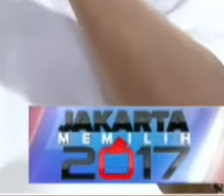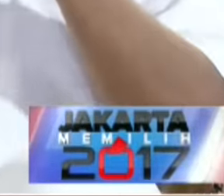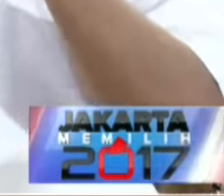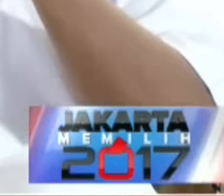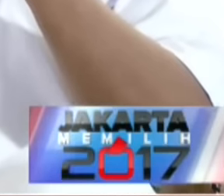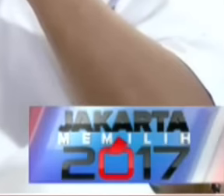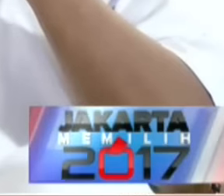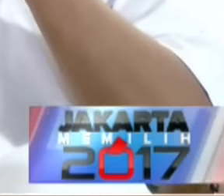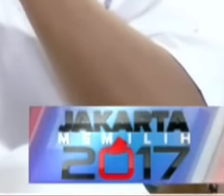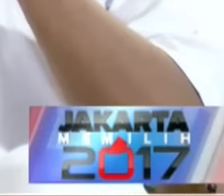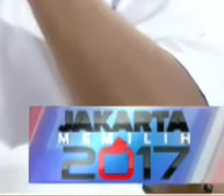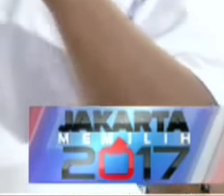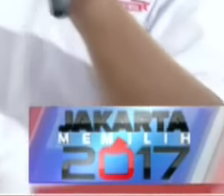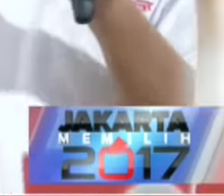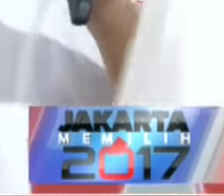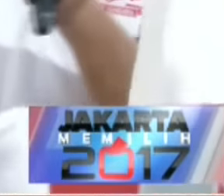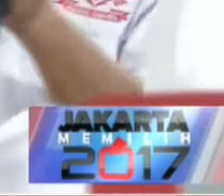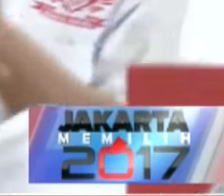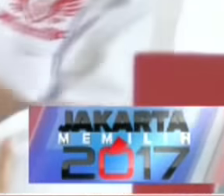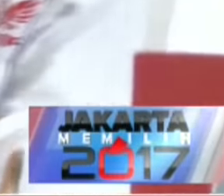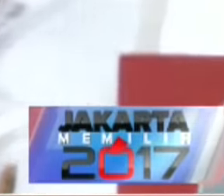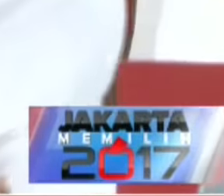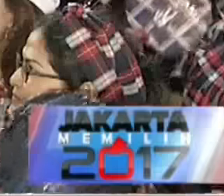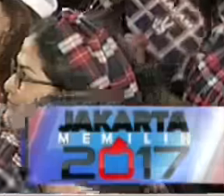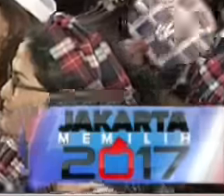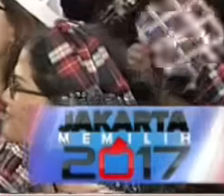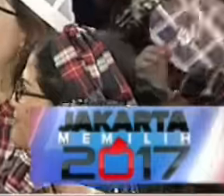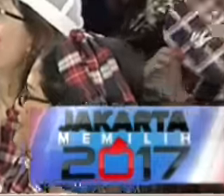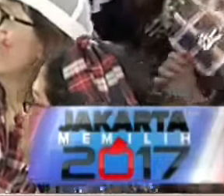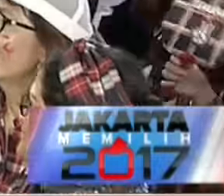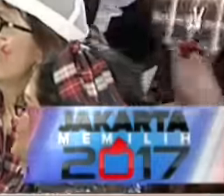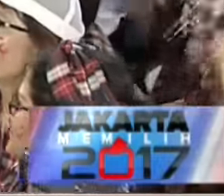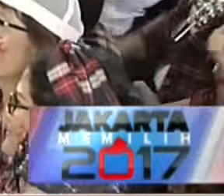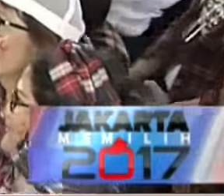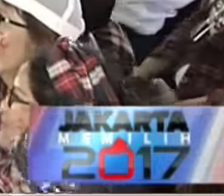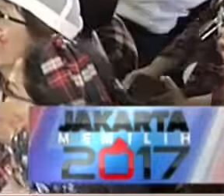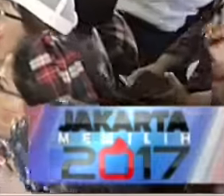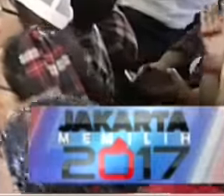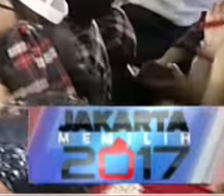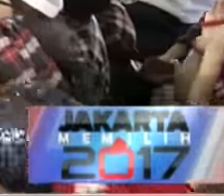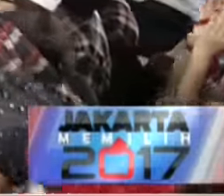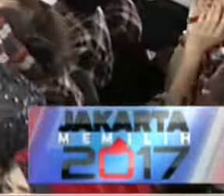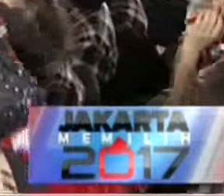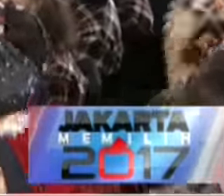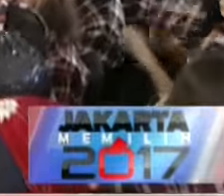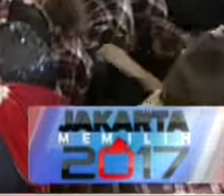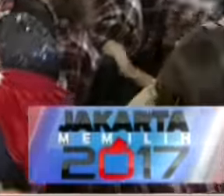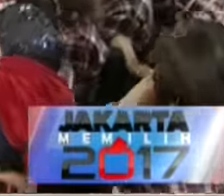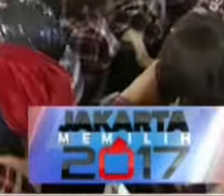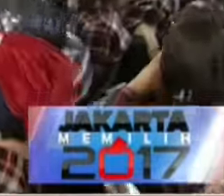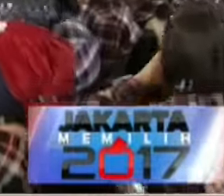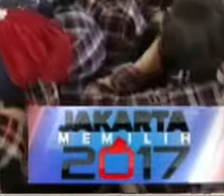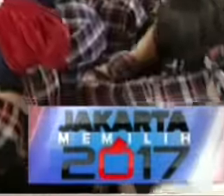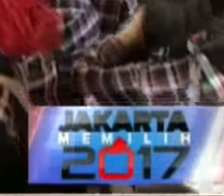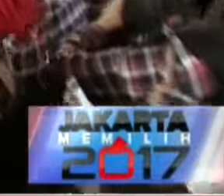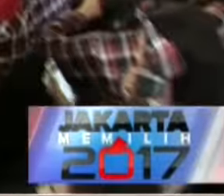masalah sembako insya Allah akan turun. Baik, terima kasih. Waktunya habis. Dan ya, kita dan segera kembali ke Bidakara, karena kita